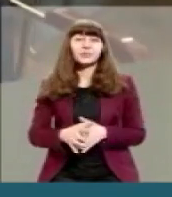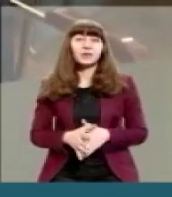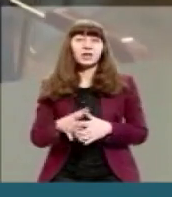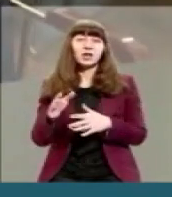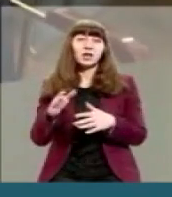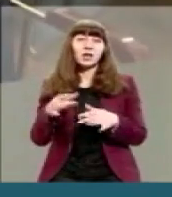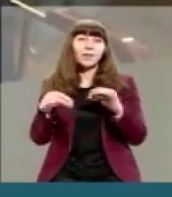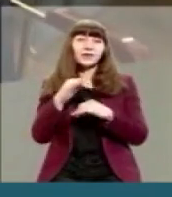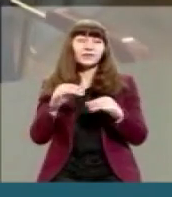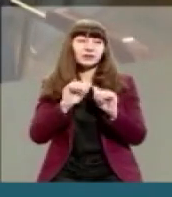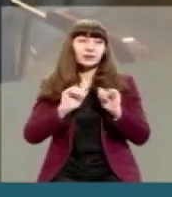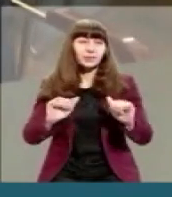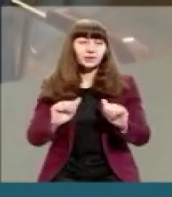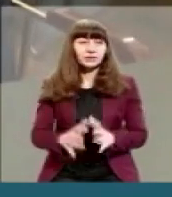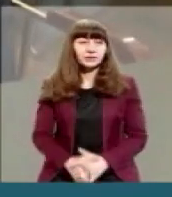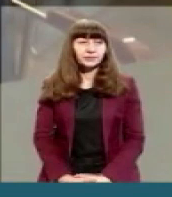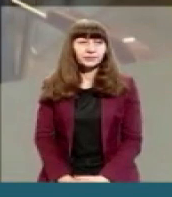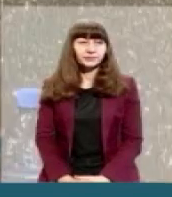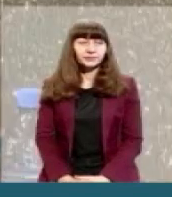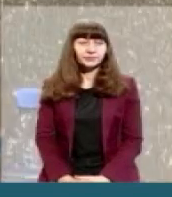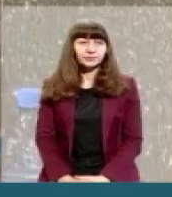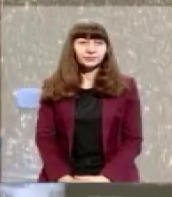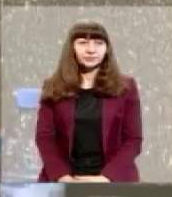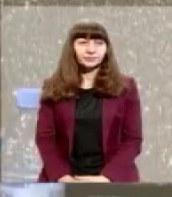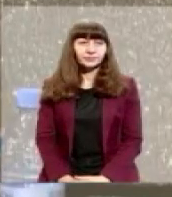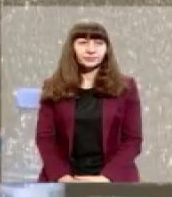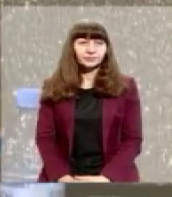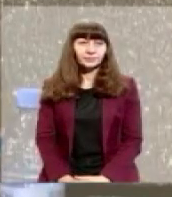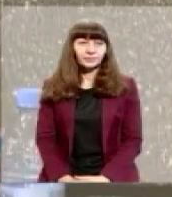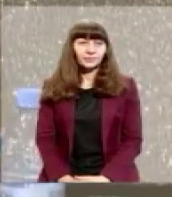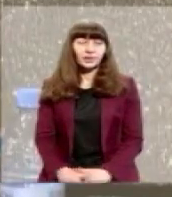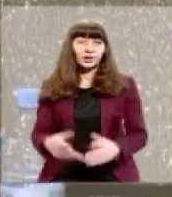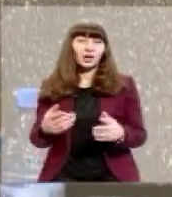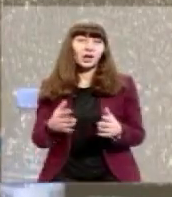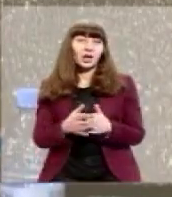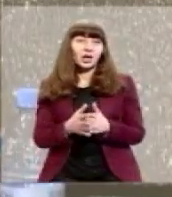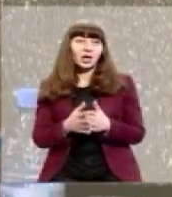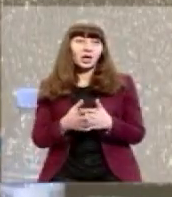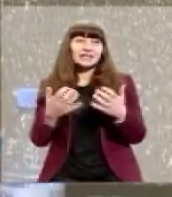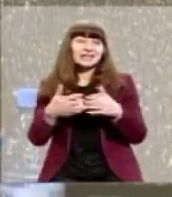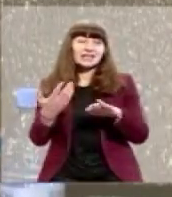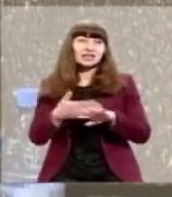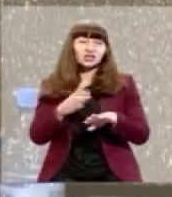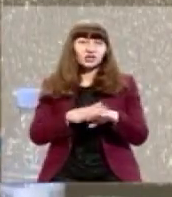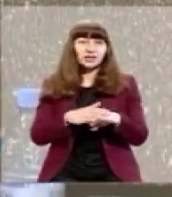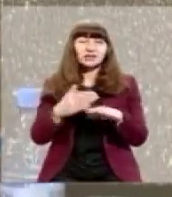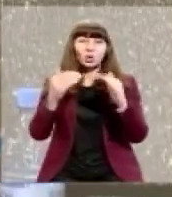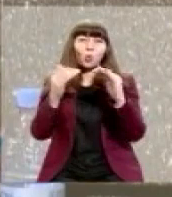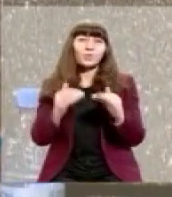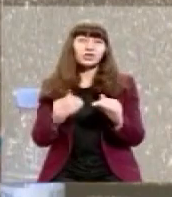правовой статистике и специальным учетам Генеральной прокуратуры. По небольшой тяжести снижение на